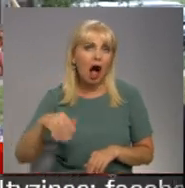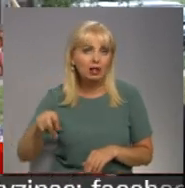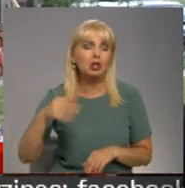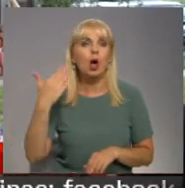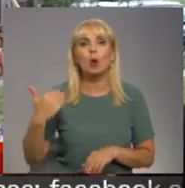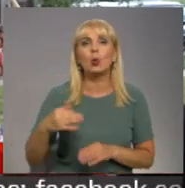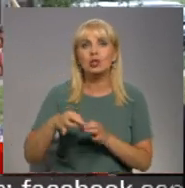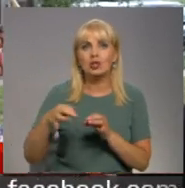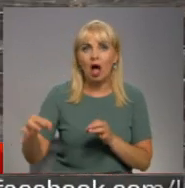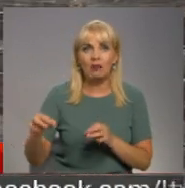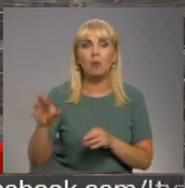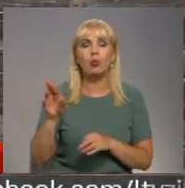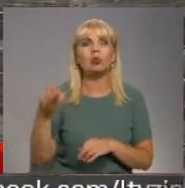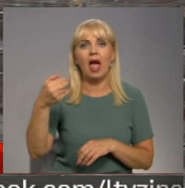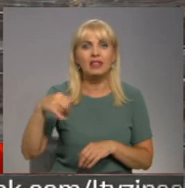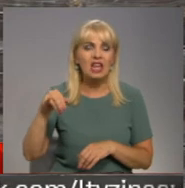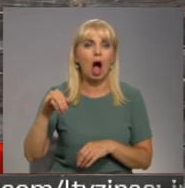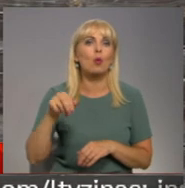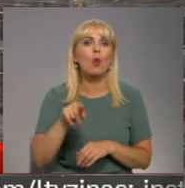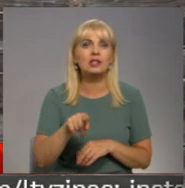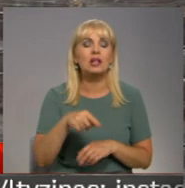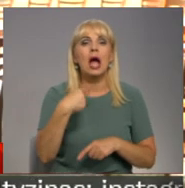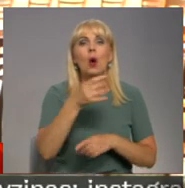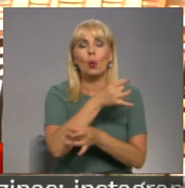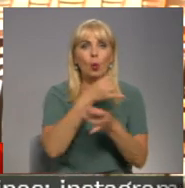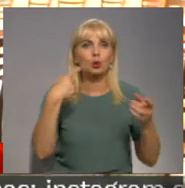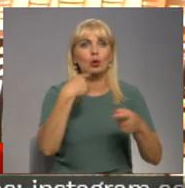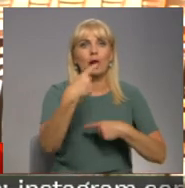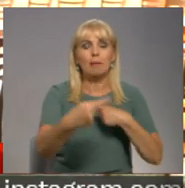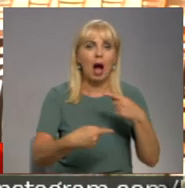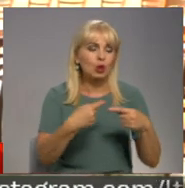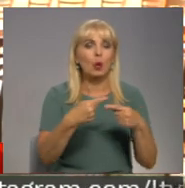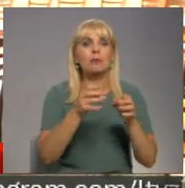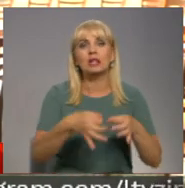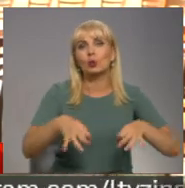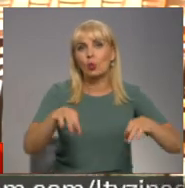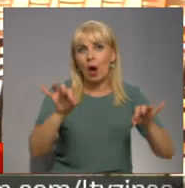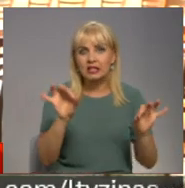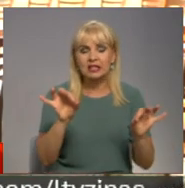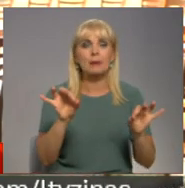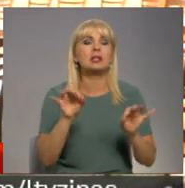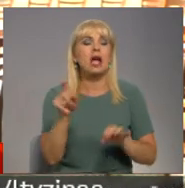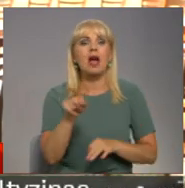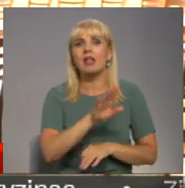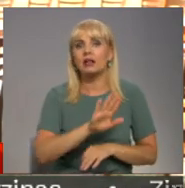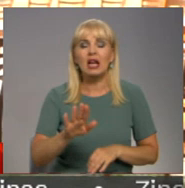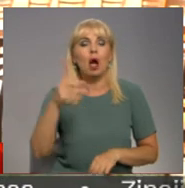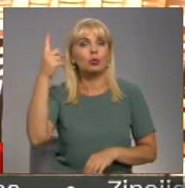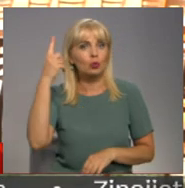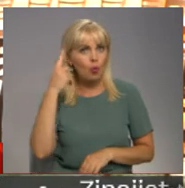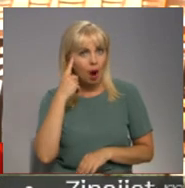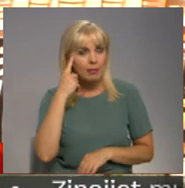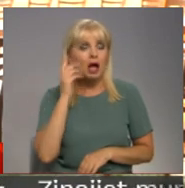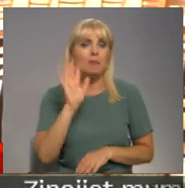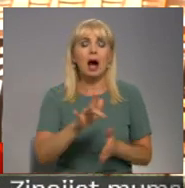Kuldīgas novada Gudinieku pagasta Basos. Suitu kultūras mantojums ir nozīmīgs, ne tik daudz domājot